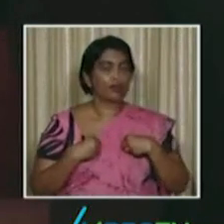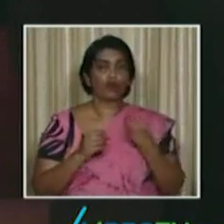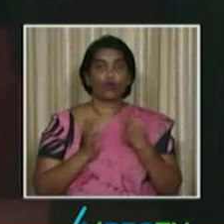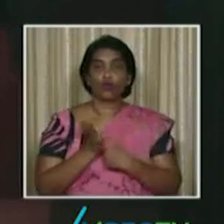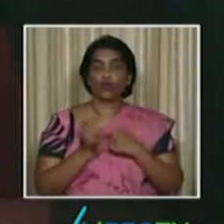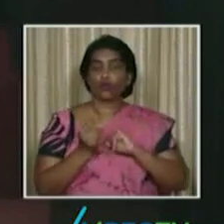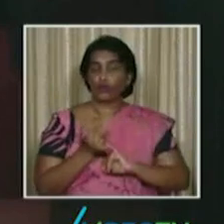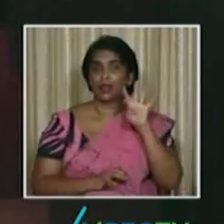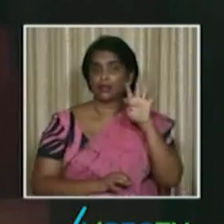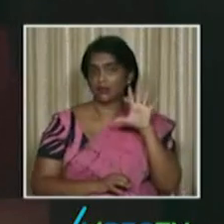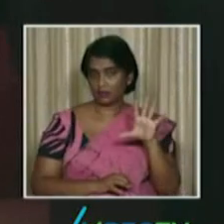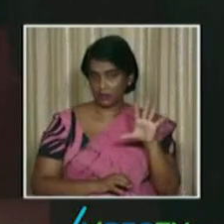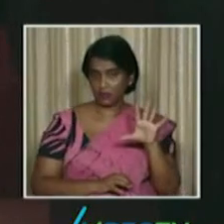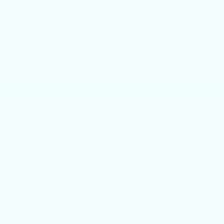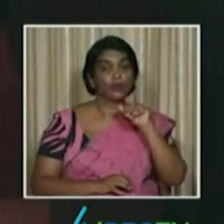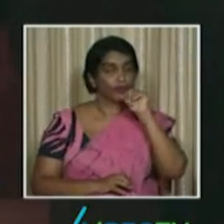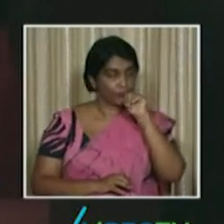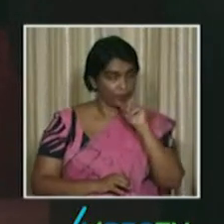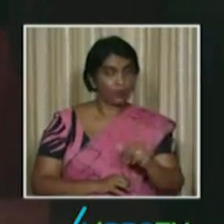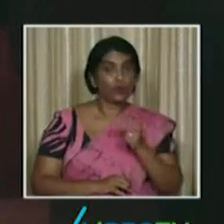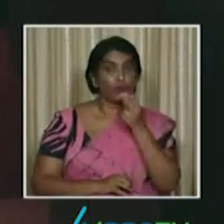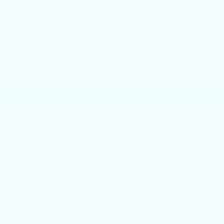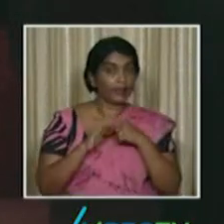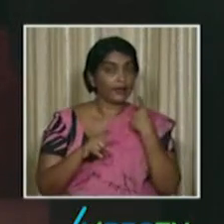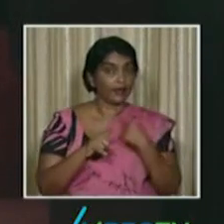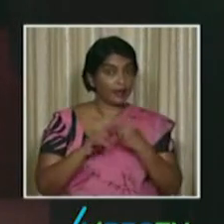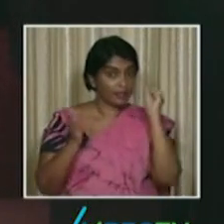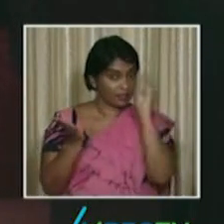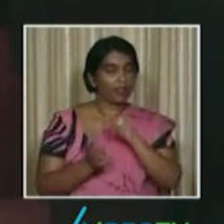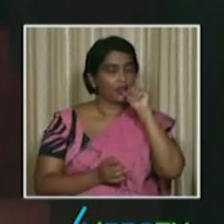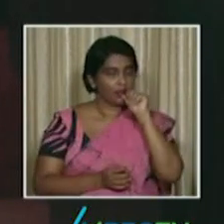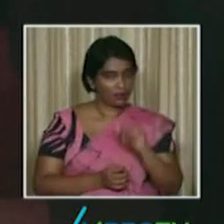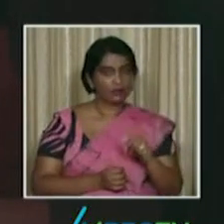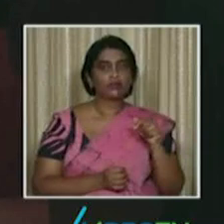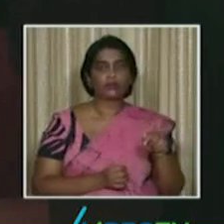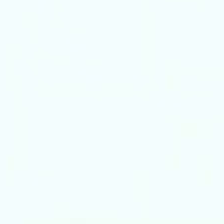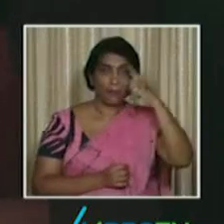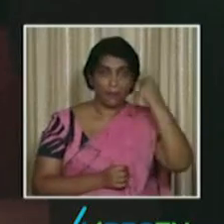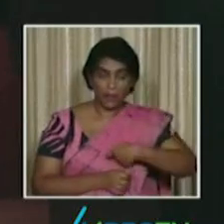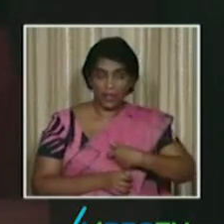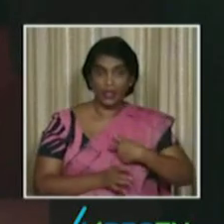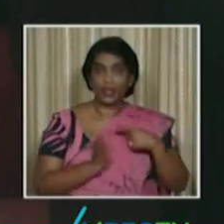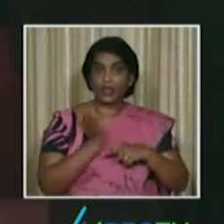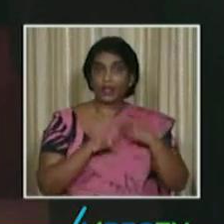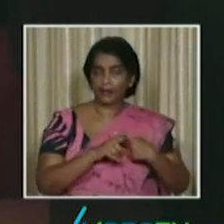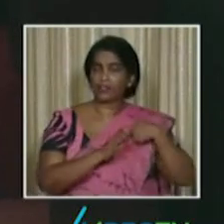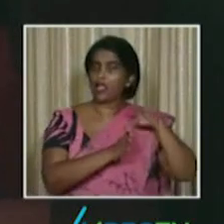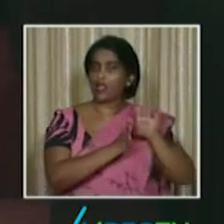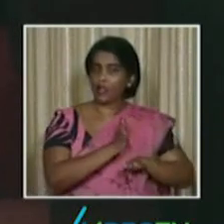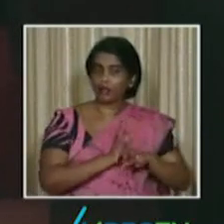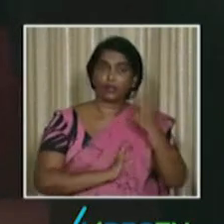රුපියල් බිලියන 45ක්. හරියට සිගරට් ටැක්ස් එක ගැහුවොත් ඇත්ත වශයෙන්ම පේයි ටැක්ස් එකේ අපිට අඩු කිරීමක්